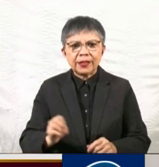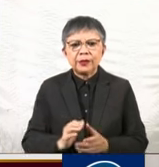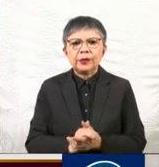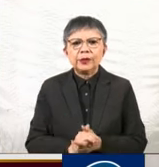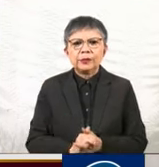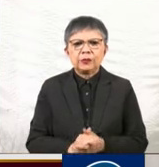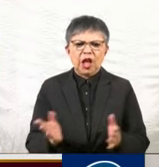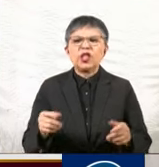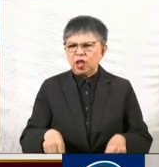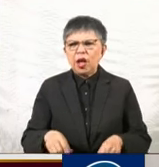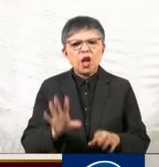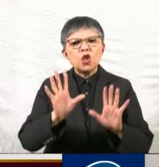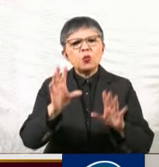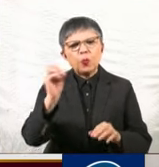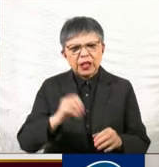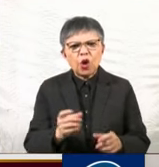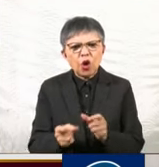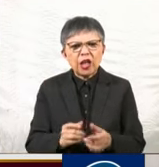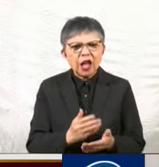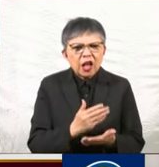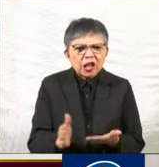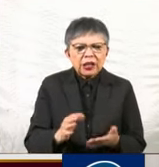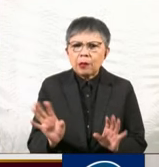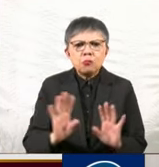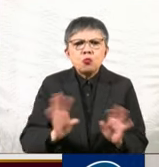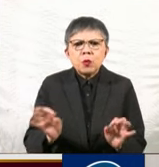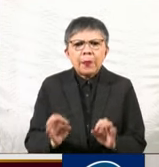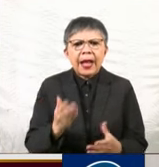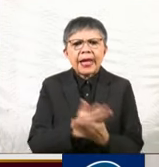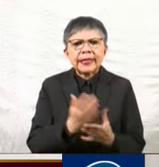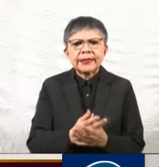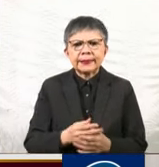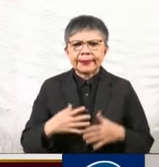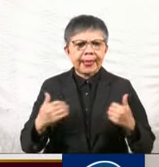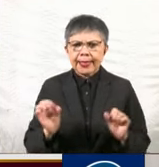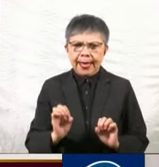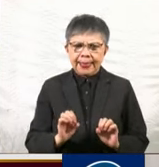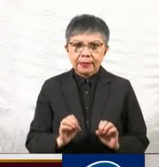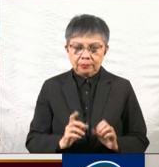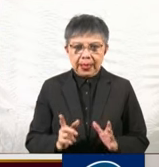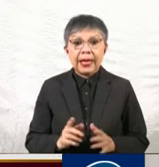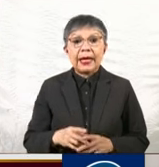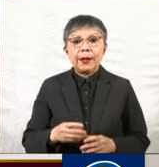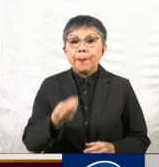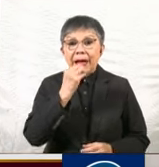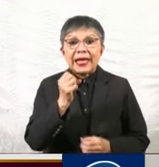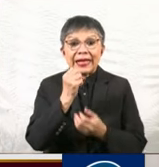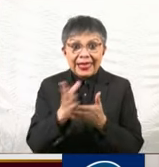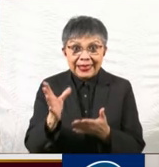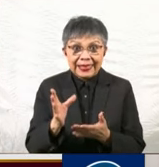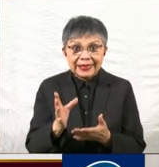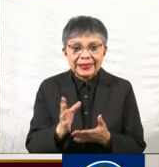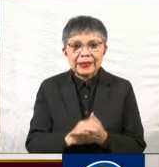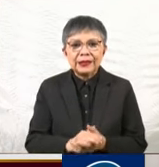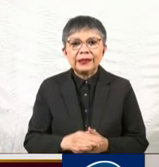10% Warga Jakarta yang tidak mendapatkan akses kesehatan makan gratis bersama